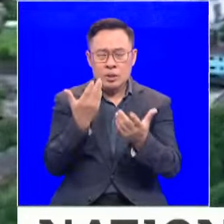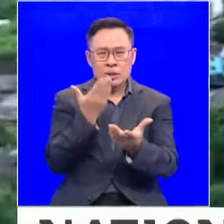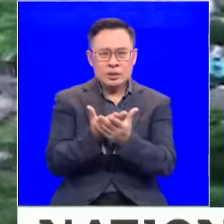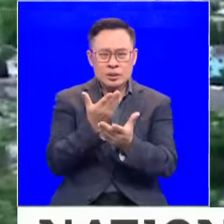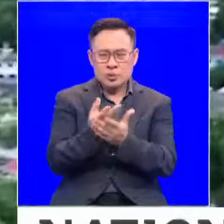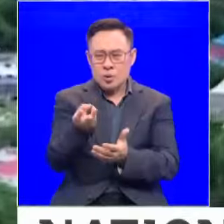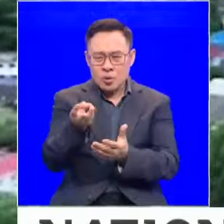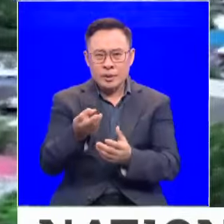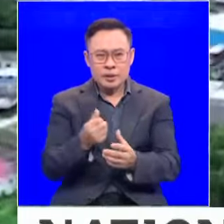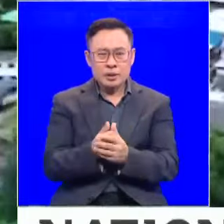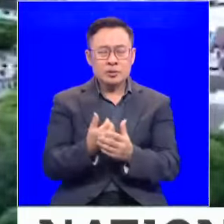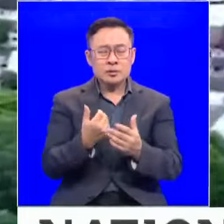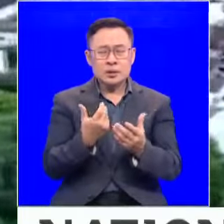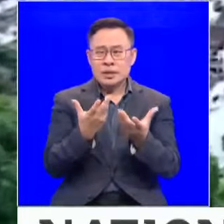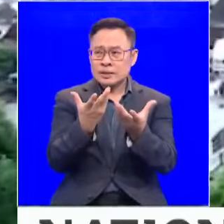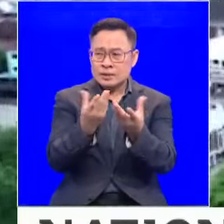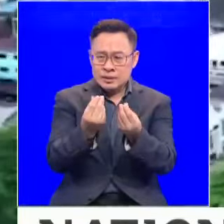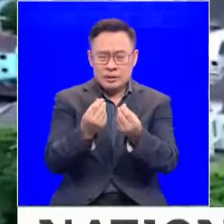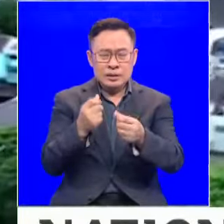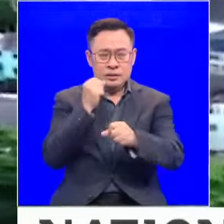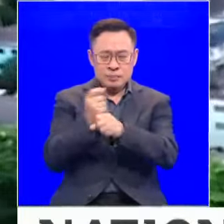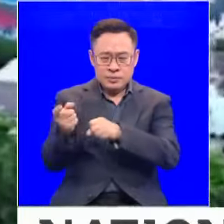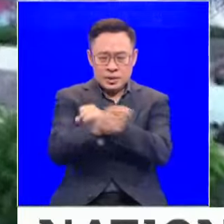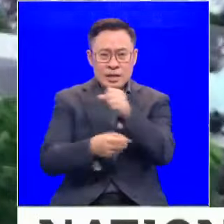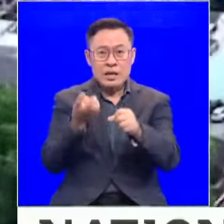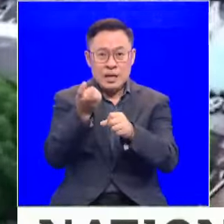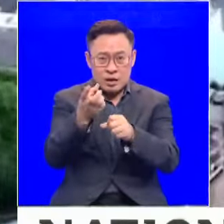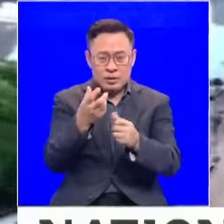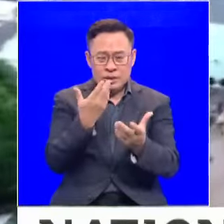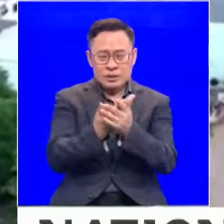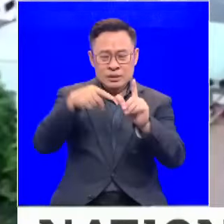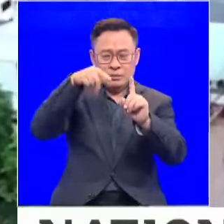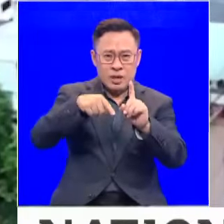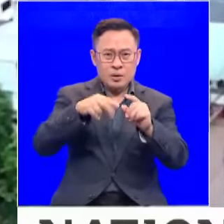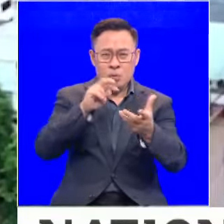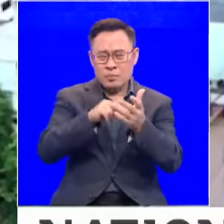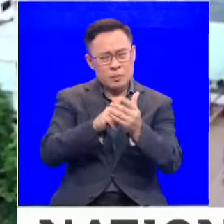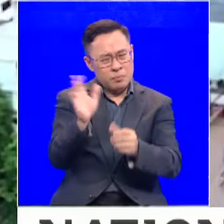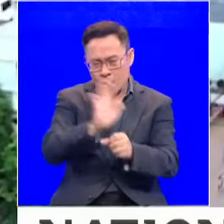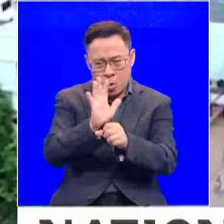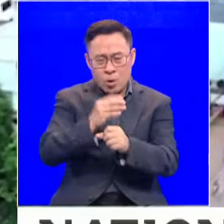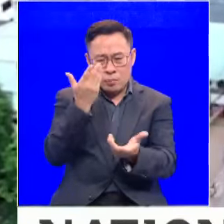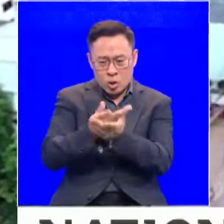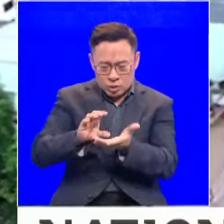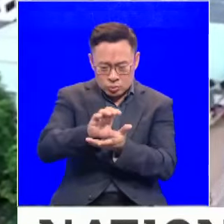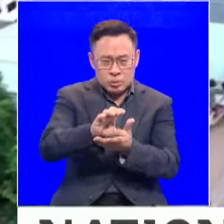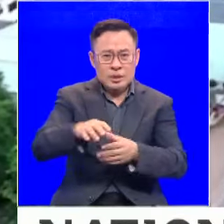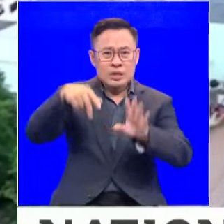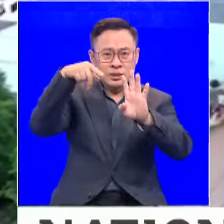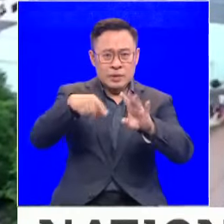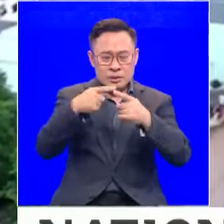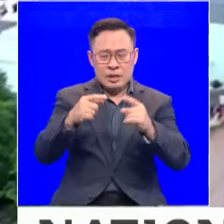ข้าวได้แค่ไร่พันนิดๆเองไม่พอเนาะมันต่ำกว่าความเป็นจริงประมาณ 4เท่าอ่ะเกษตรกรเาก็สะท้อนมาด้วยก็ฝาก